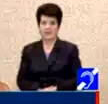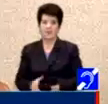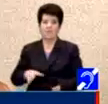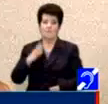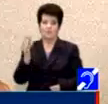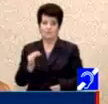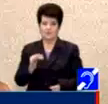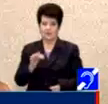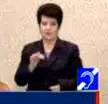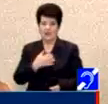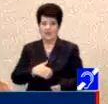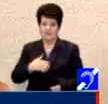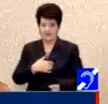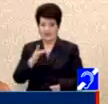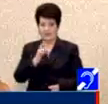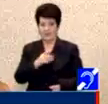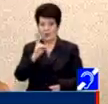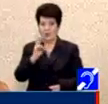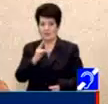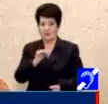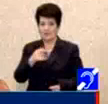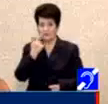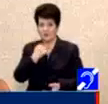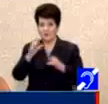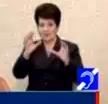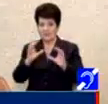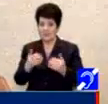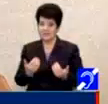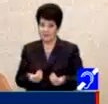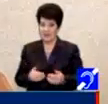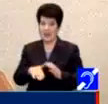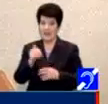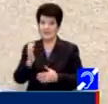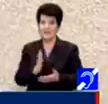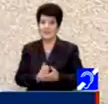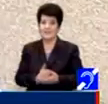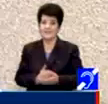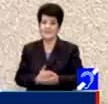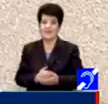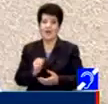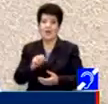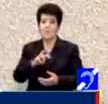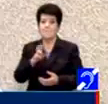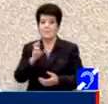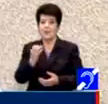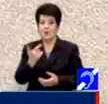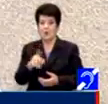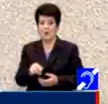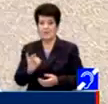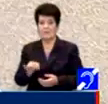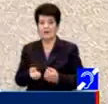Fostul edil interimar al Chișinăului, Ruslan Codreanu, spune că legislația în domeniul electoral este ambiguă și bazată pe